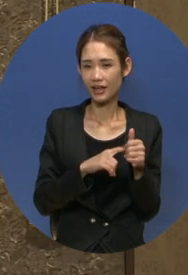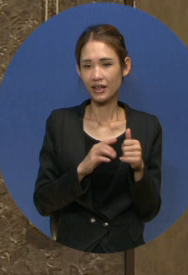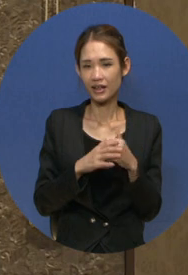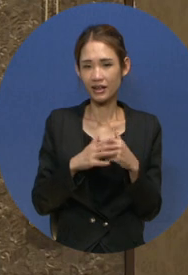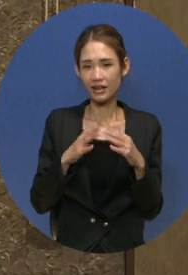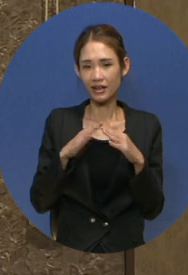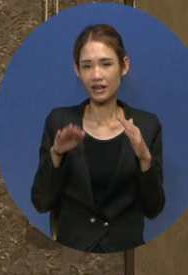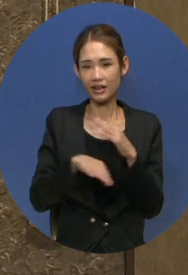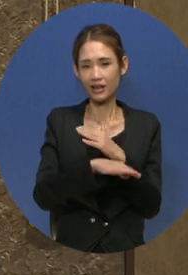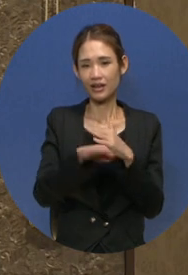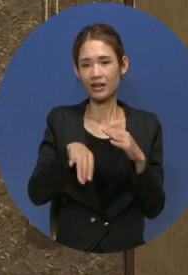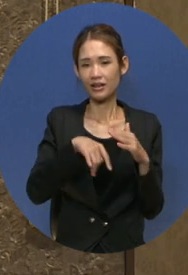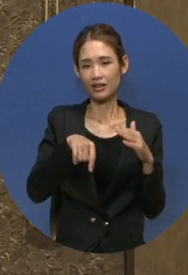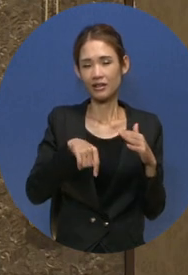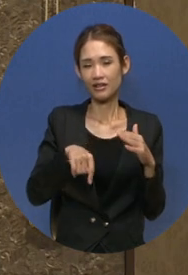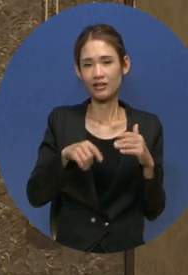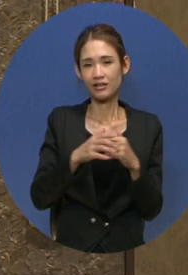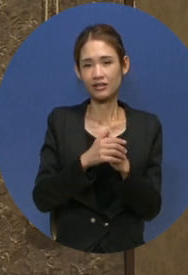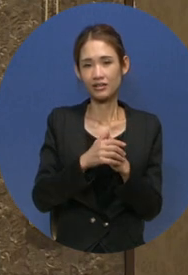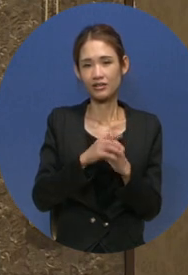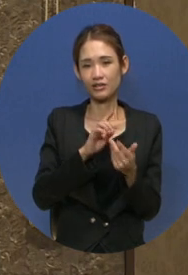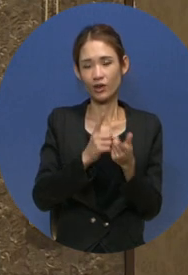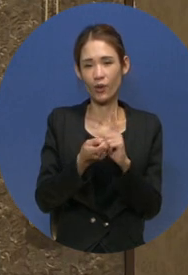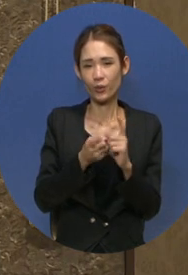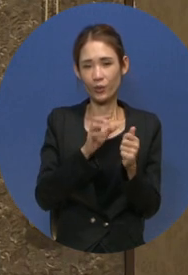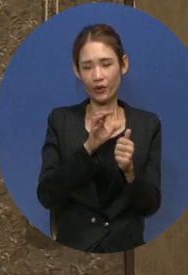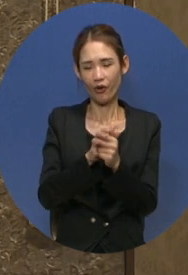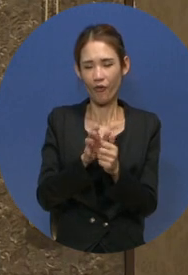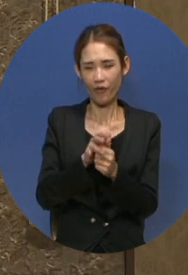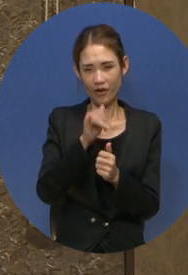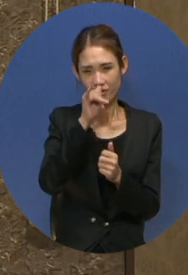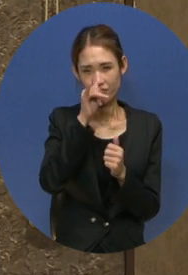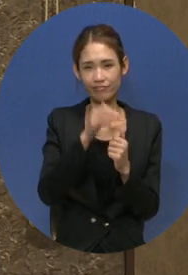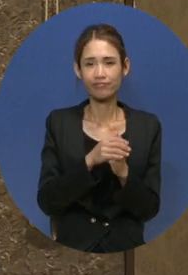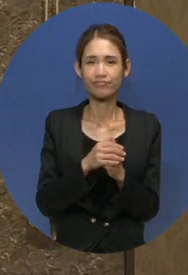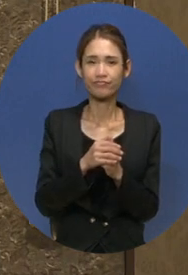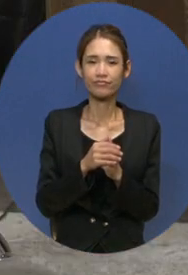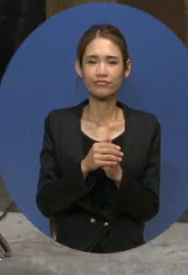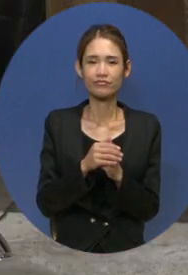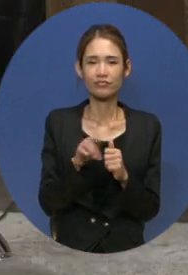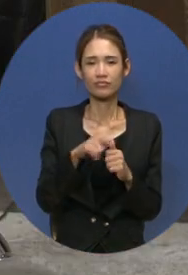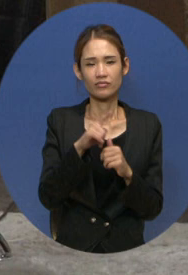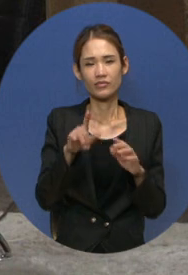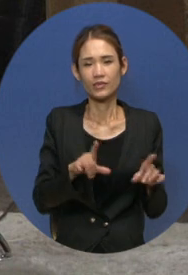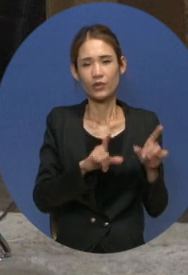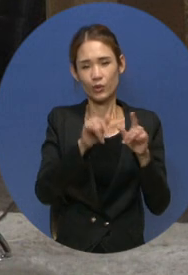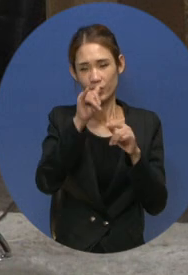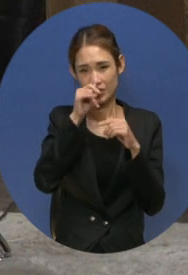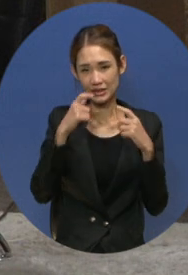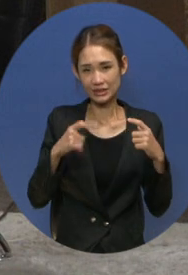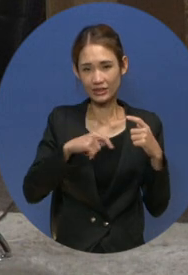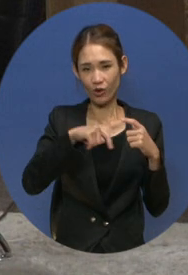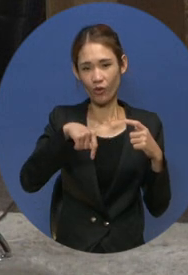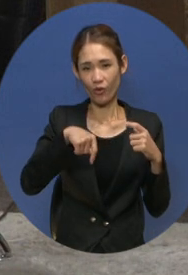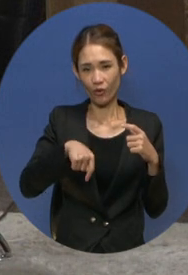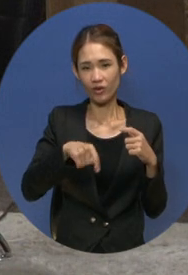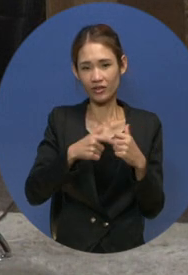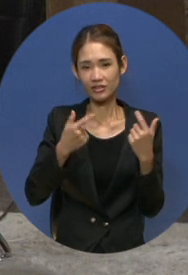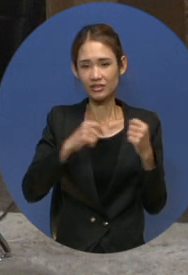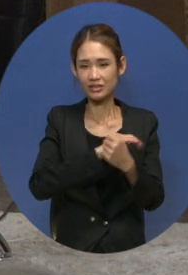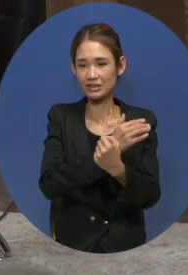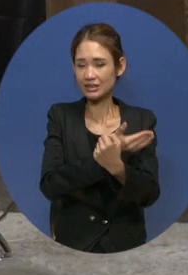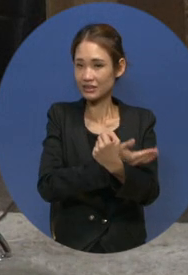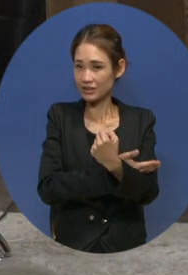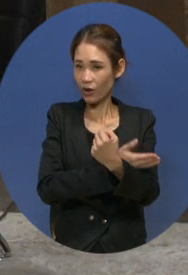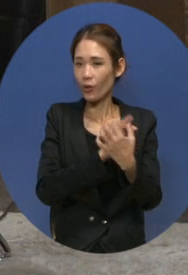자녀분이 이제는 그 가정 안에서도 자리매김을 하고, 이분들이 살고 있는 이 지역 안에서 아, 이런